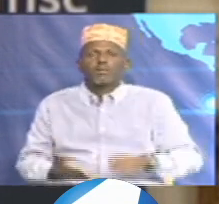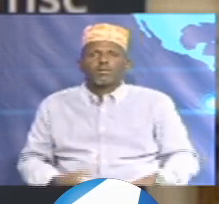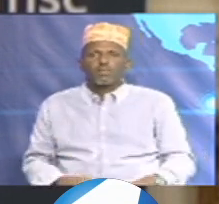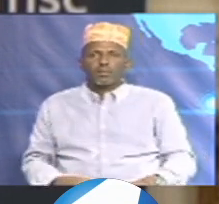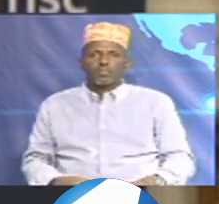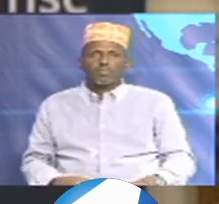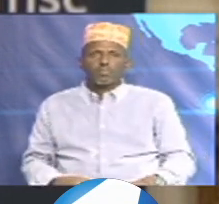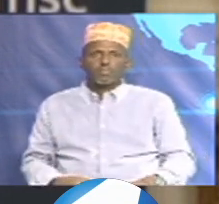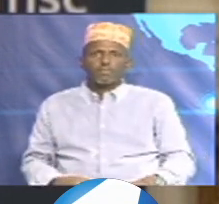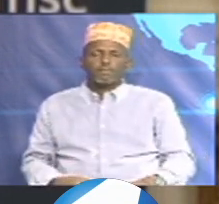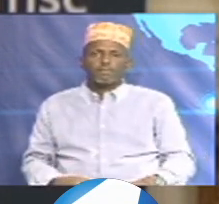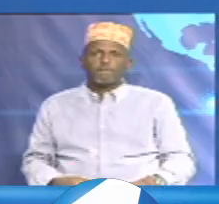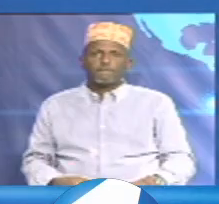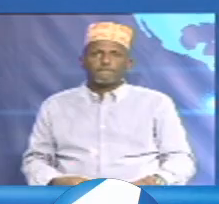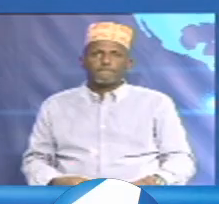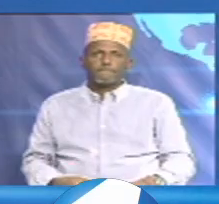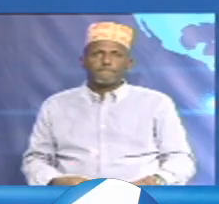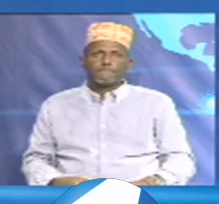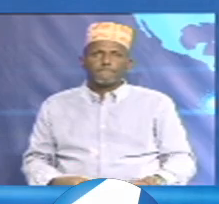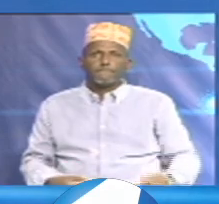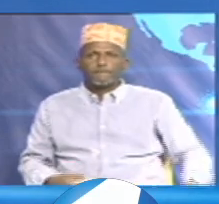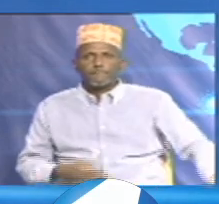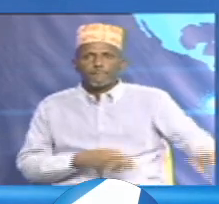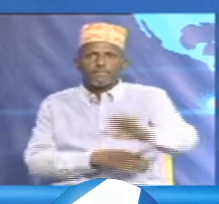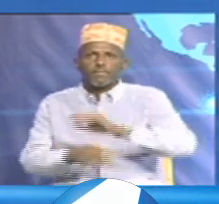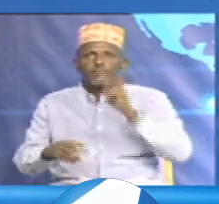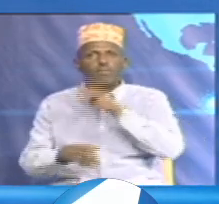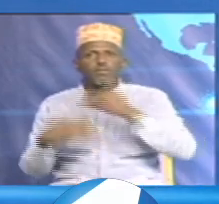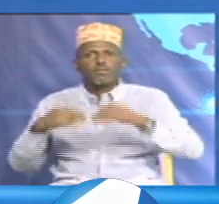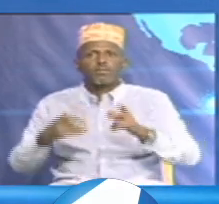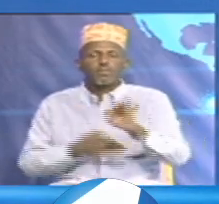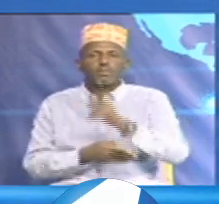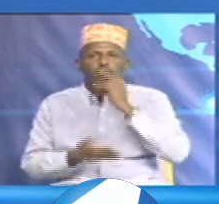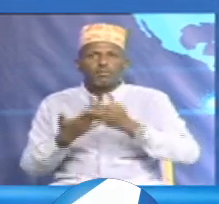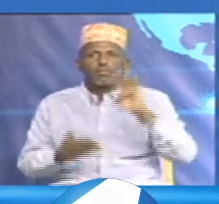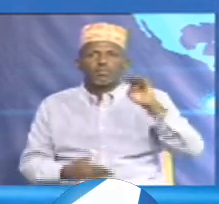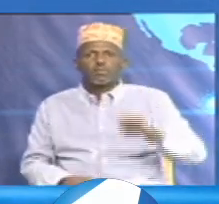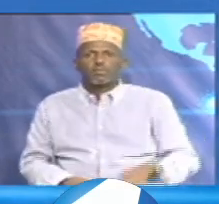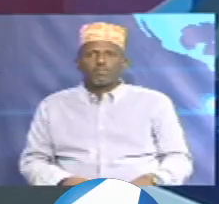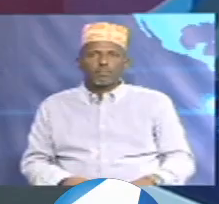Fin de ce journal, merci à vous de l'avoir suivi.